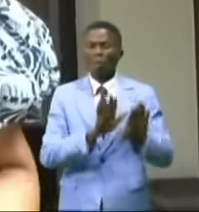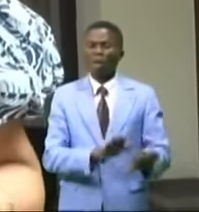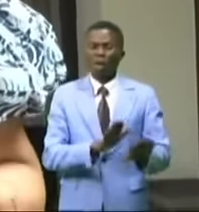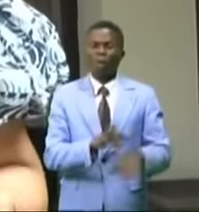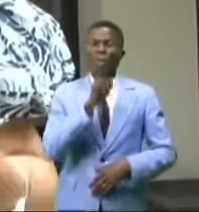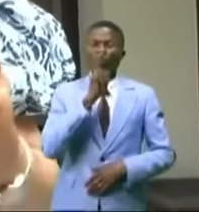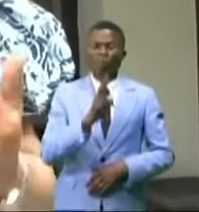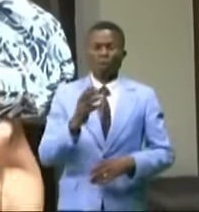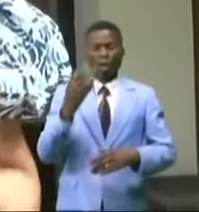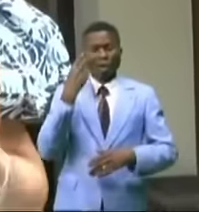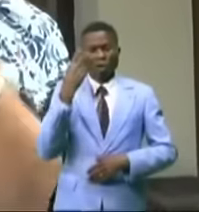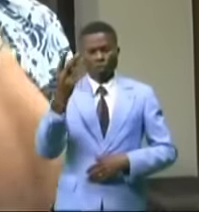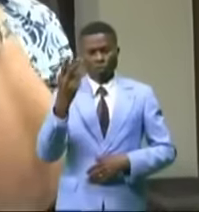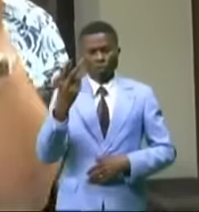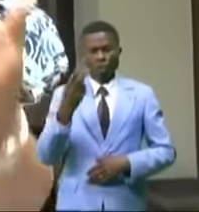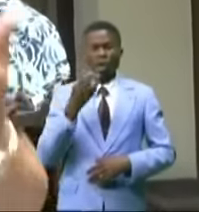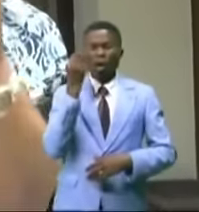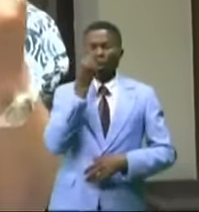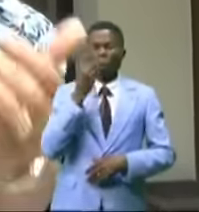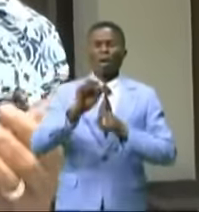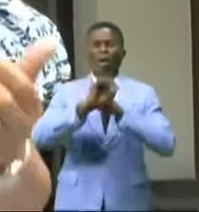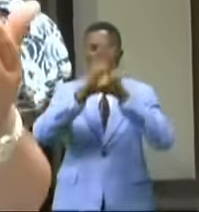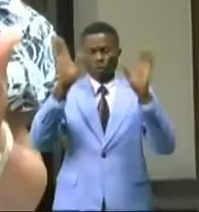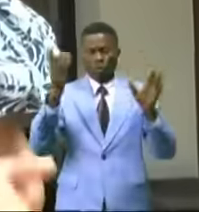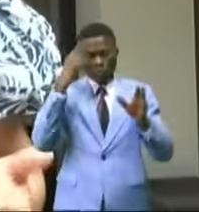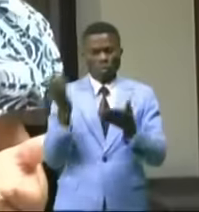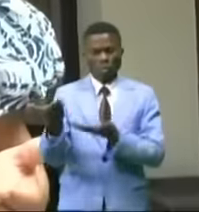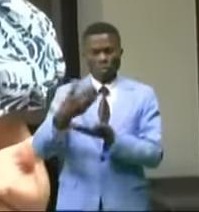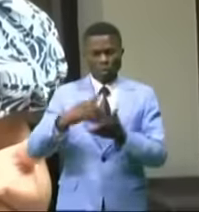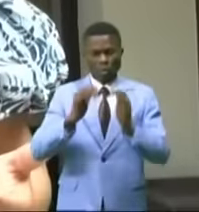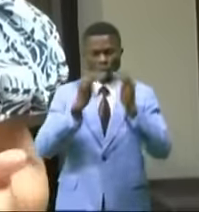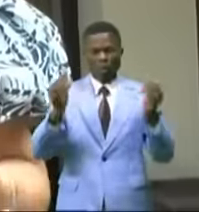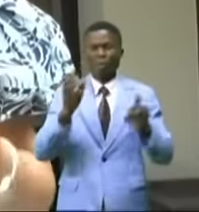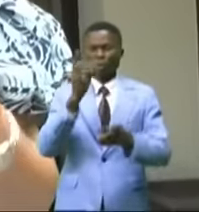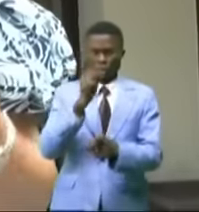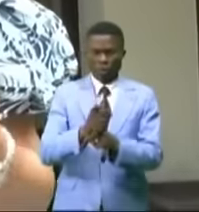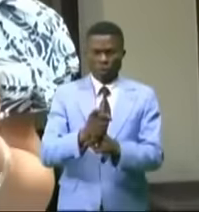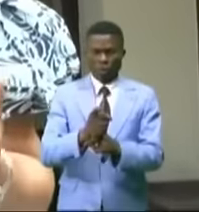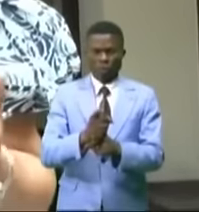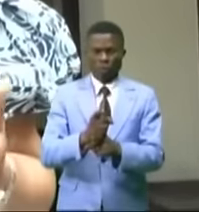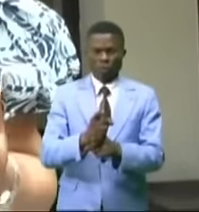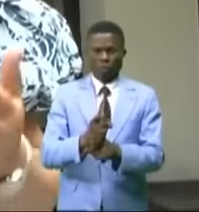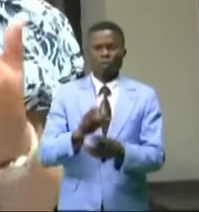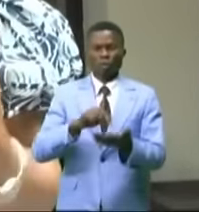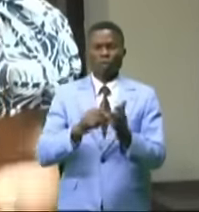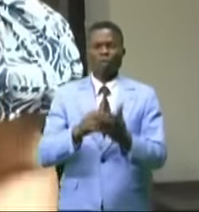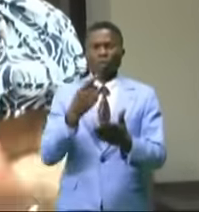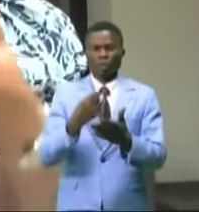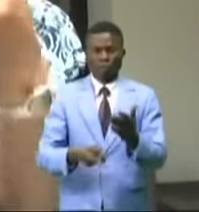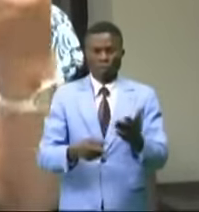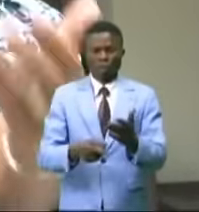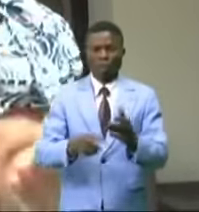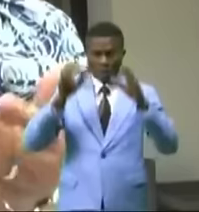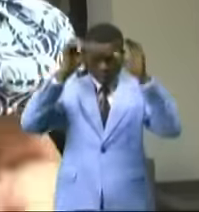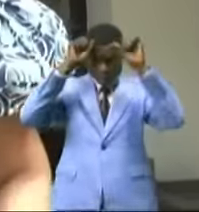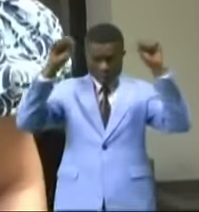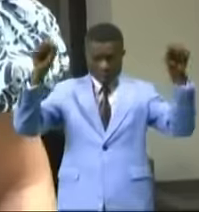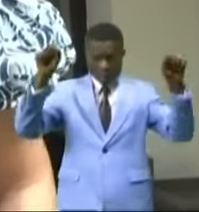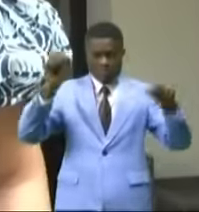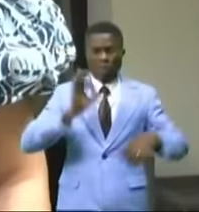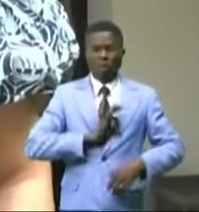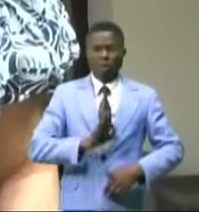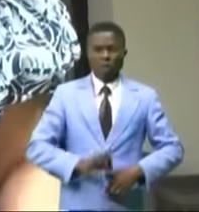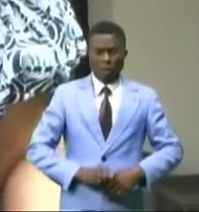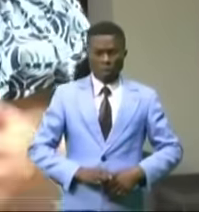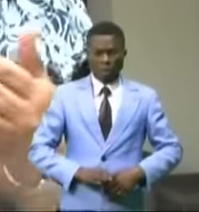ait un langage clair pour qu'il y ait le retour de la paix. Et donc, le président, il est